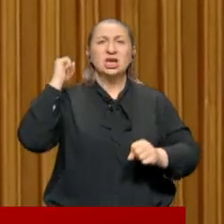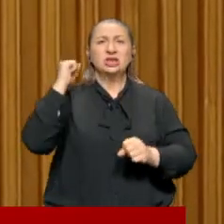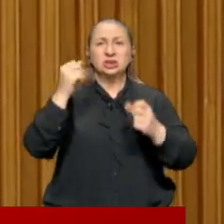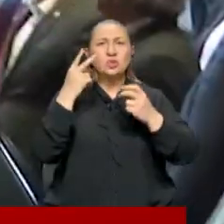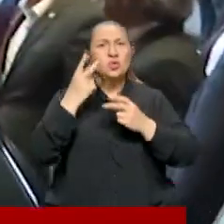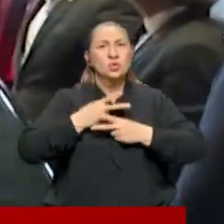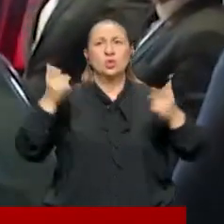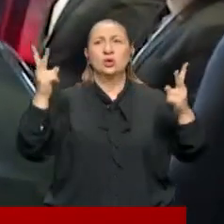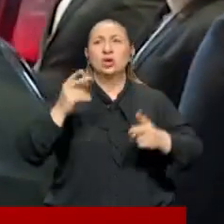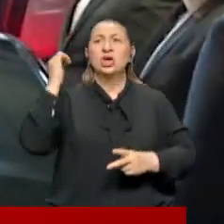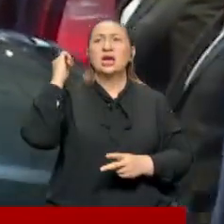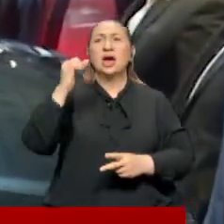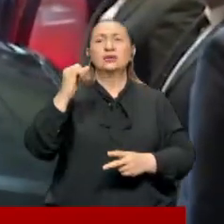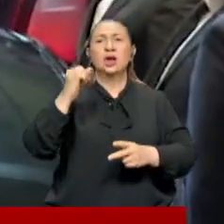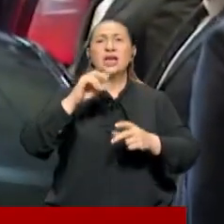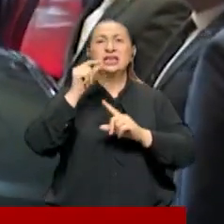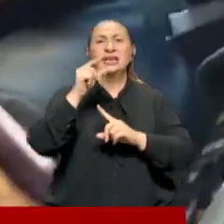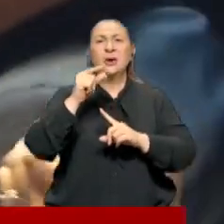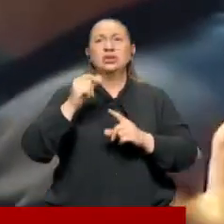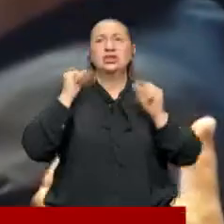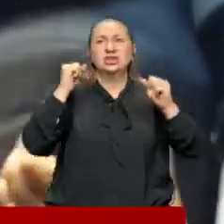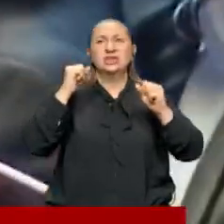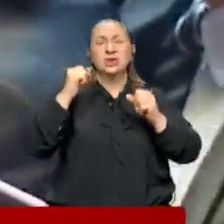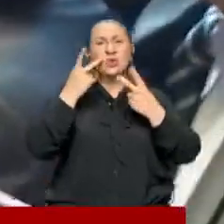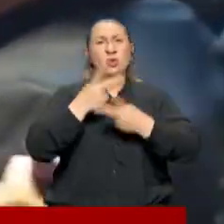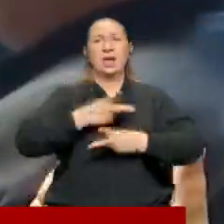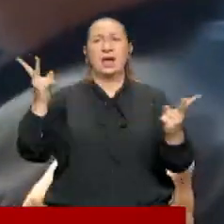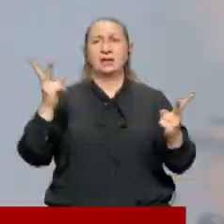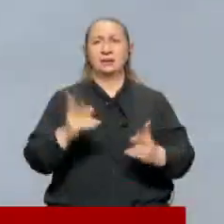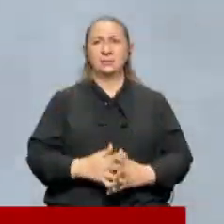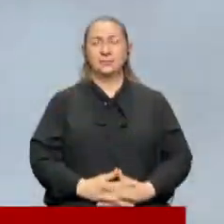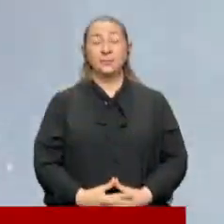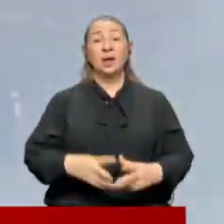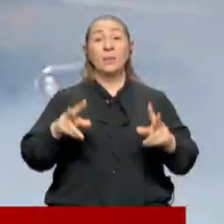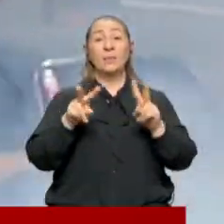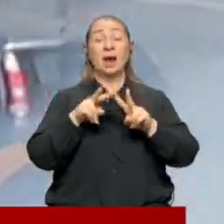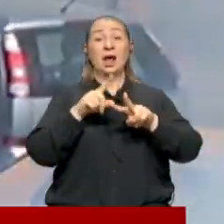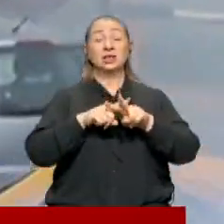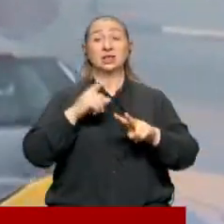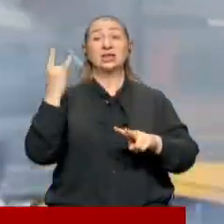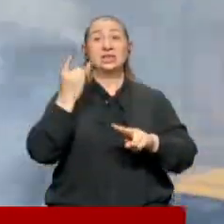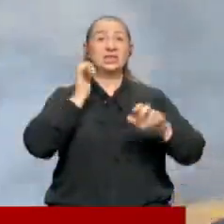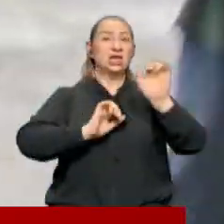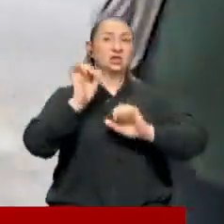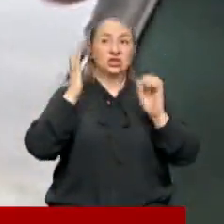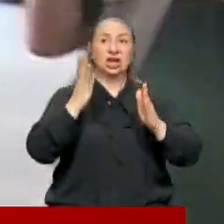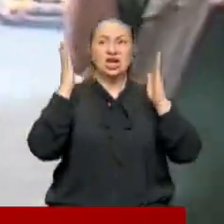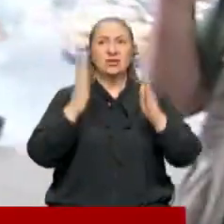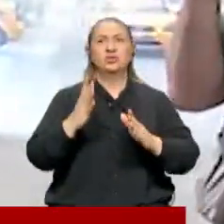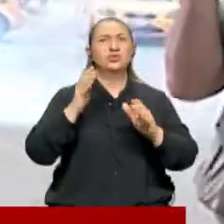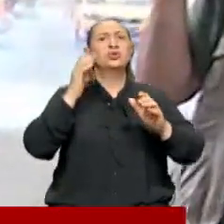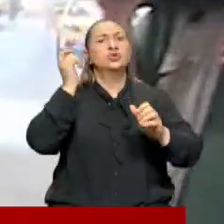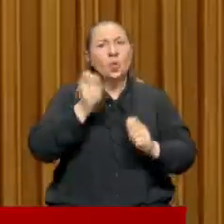Yaşasın hürriyet! Kahrolsun istibdat! Yaşasın hürriyet! Meral Akşener'in Gezi direniştir diyerek kahrolsun